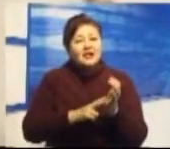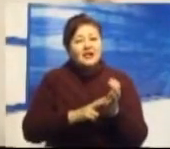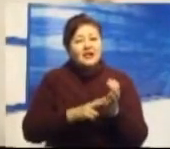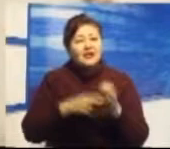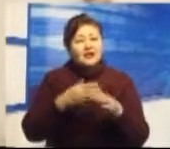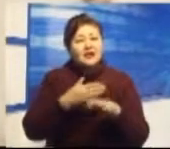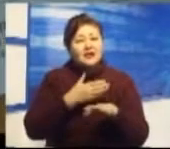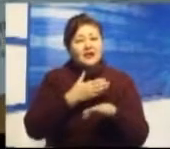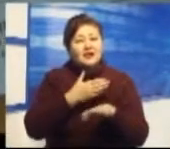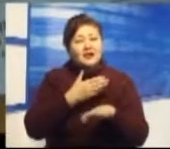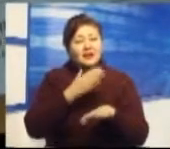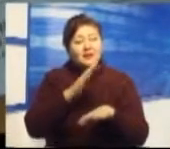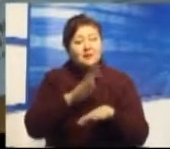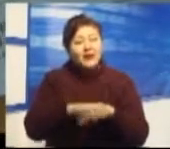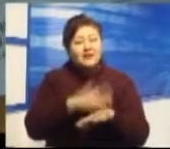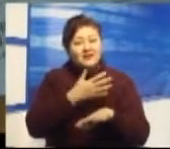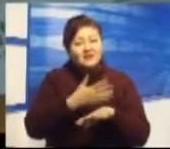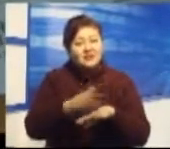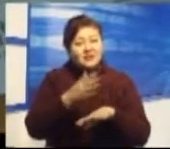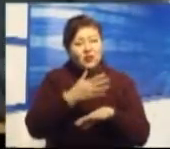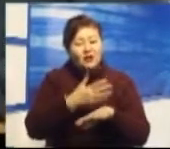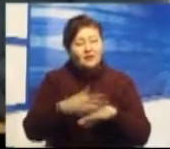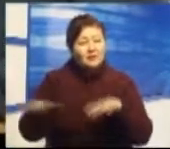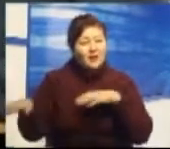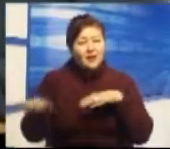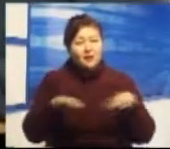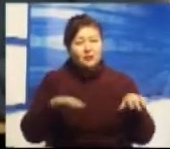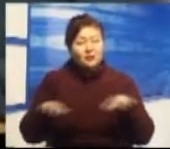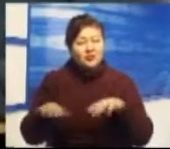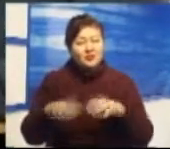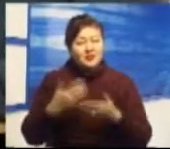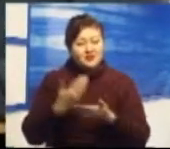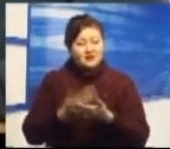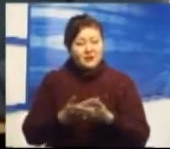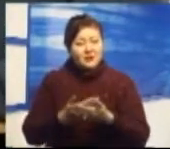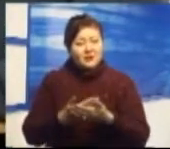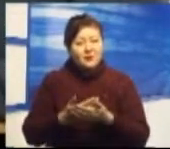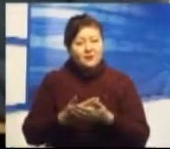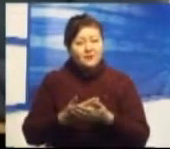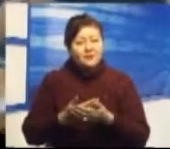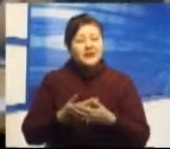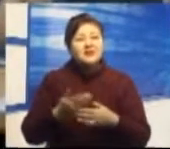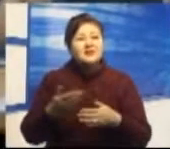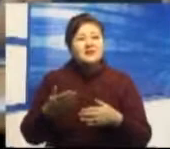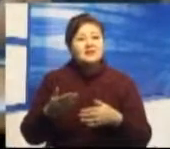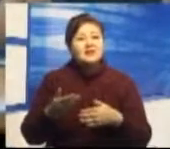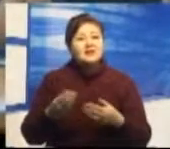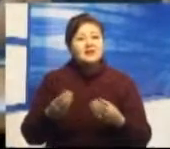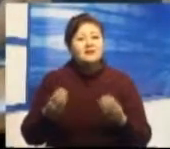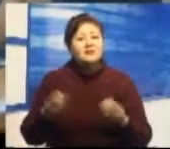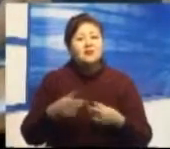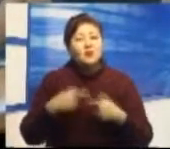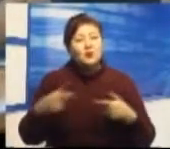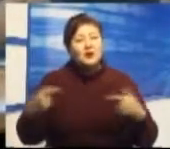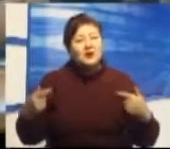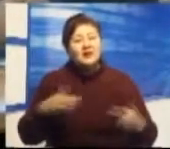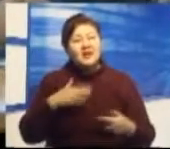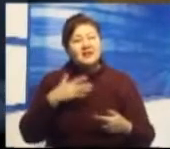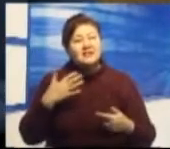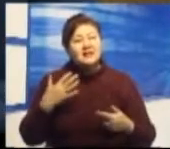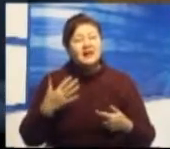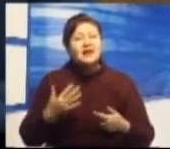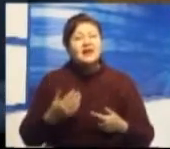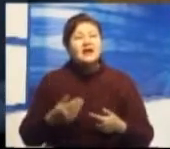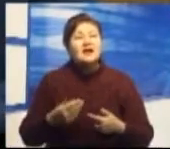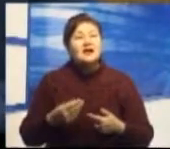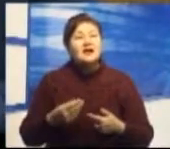институты өңірдің шаруа қожалықтарына тиімді шарттар негізінде несиелендіру бойынша барлық ұсыныстарды қарауға әзір.